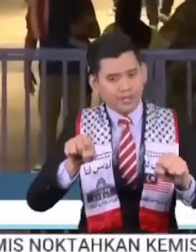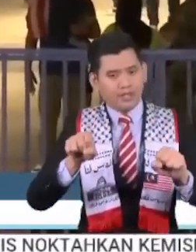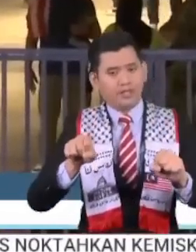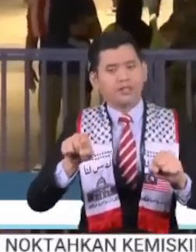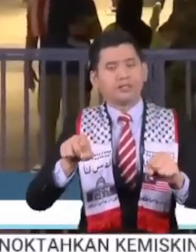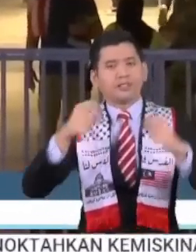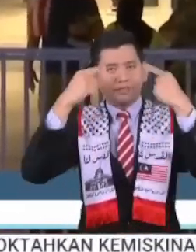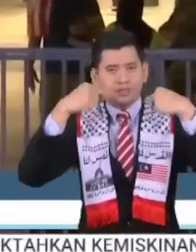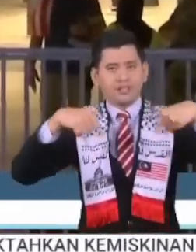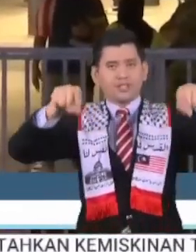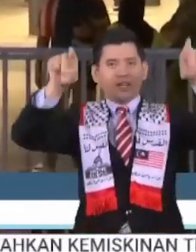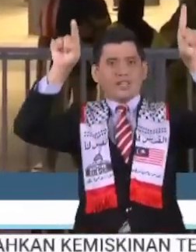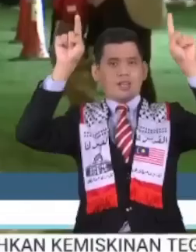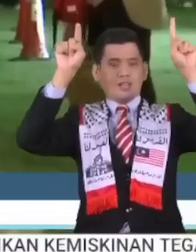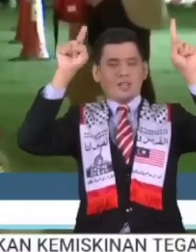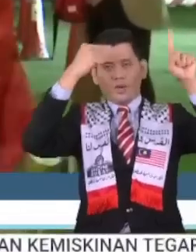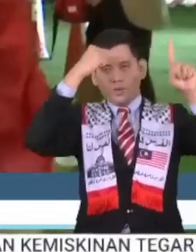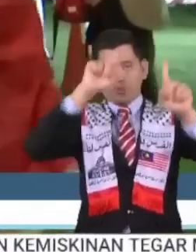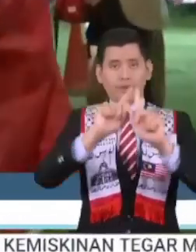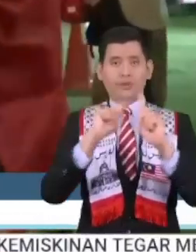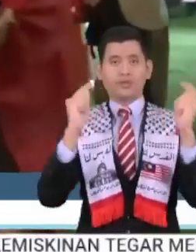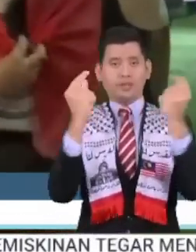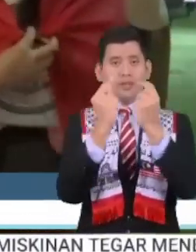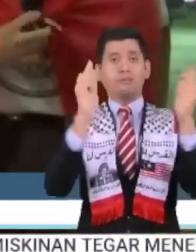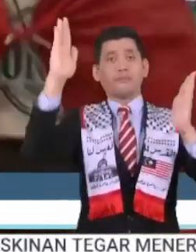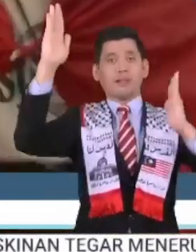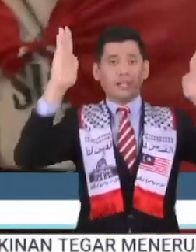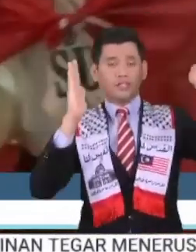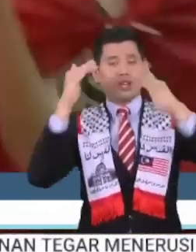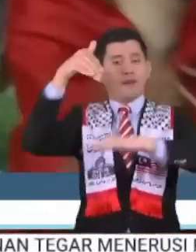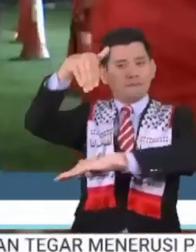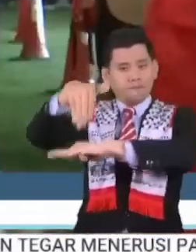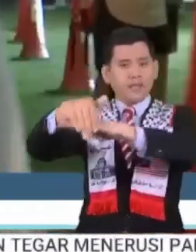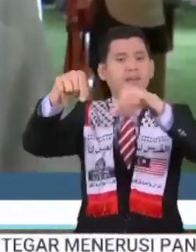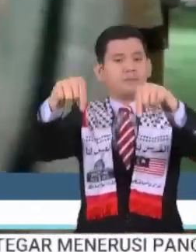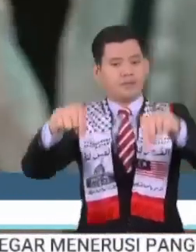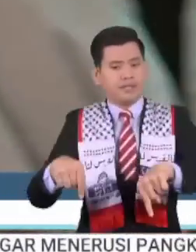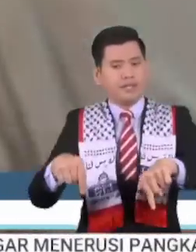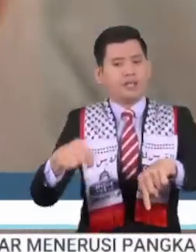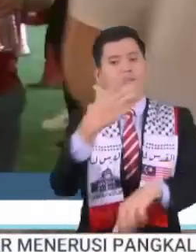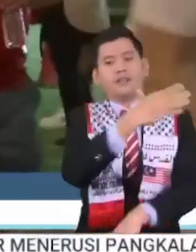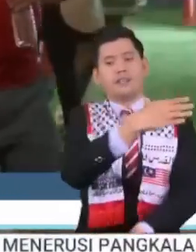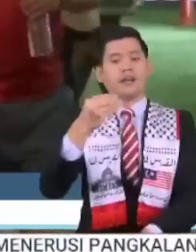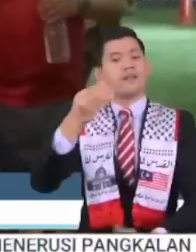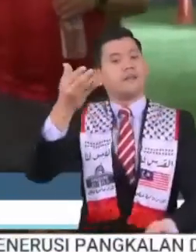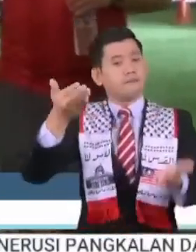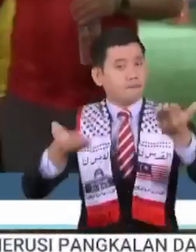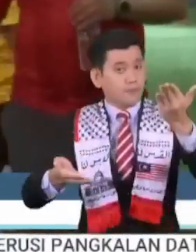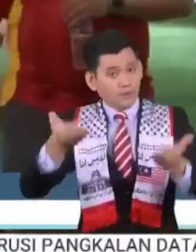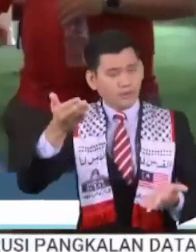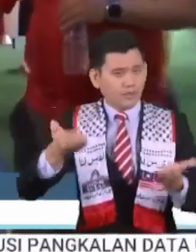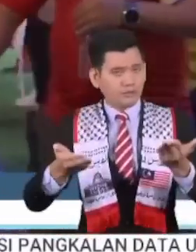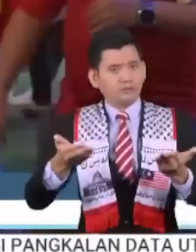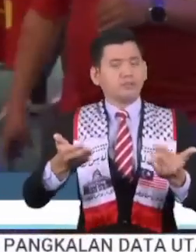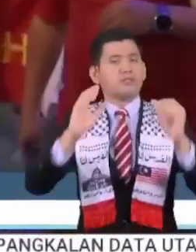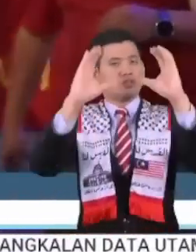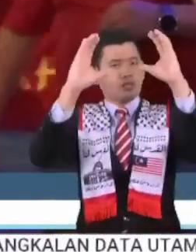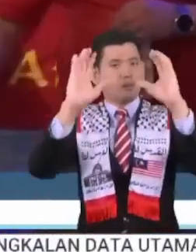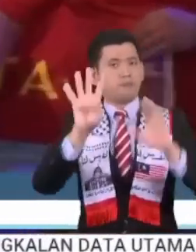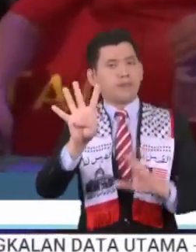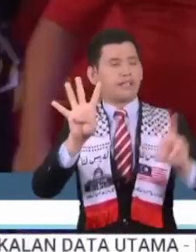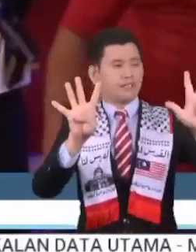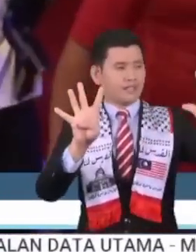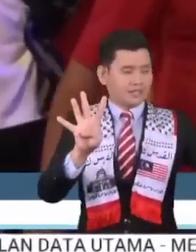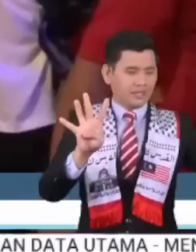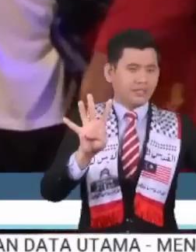membawa kejayaan kepada skuad Harimau Malaya malam ini. Dan kemungkinan formasi 4-3-3